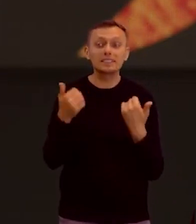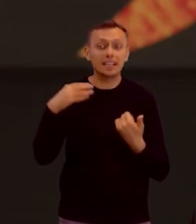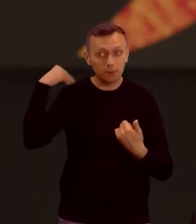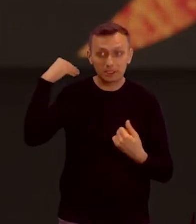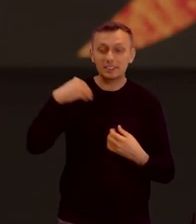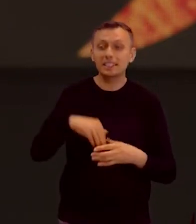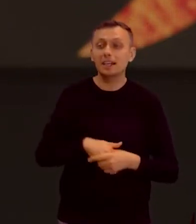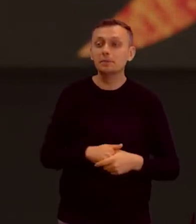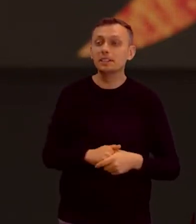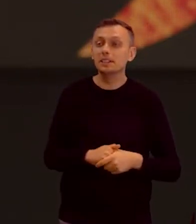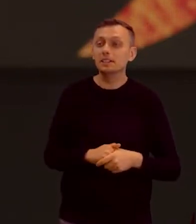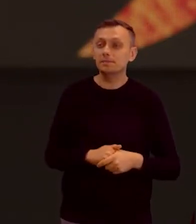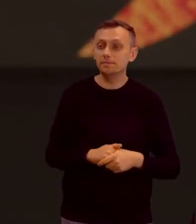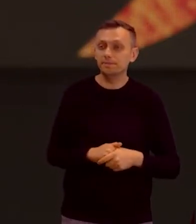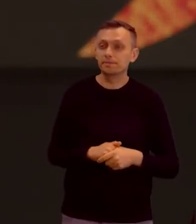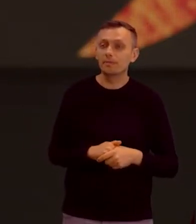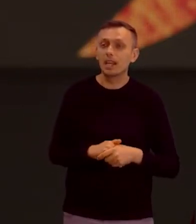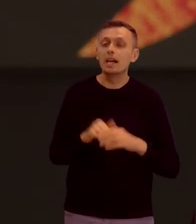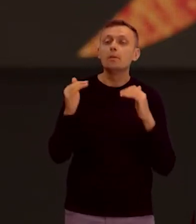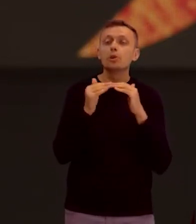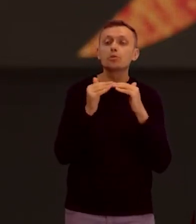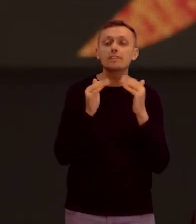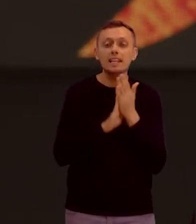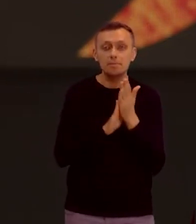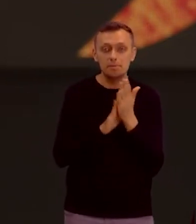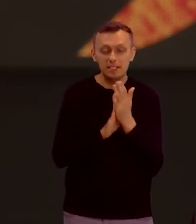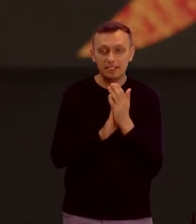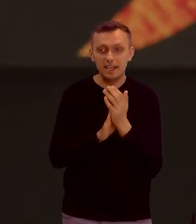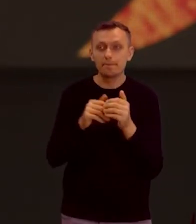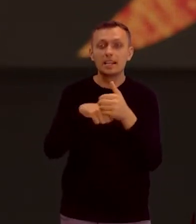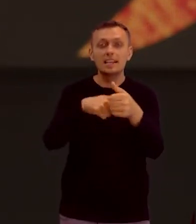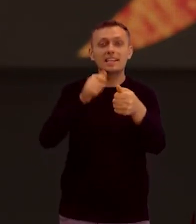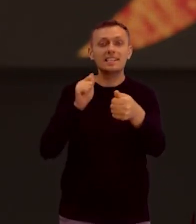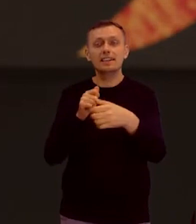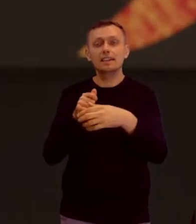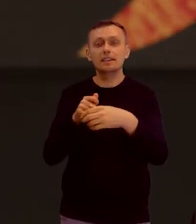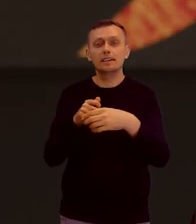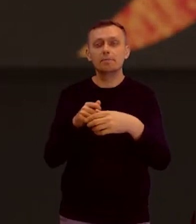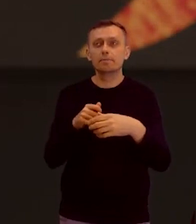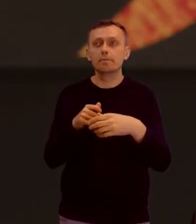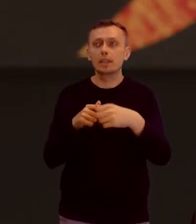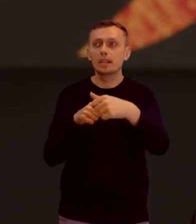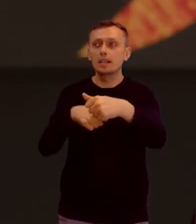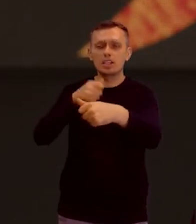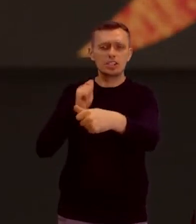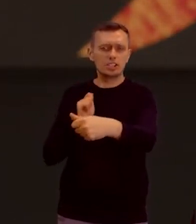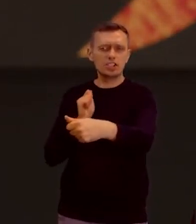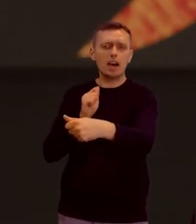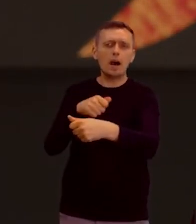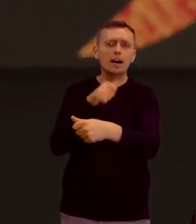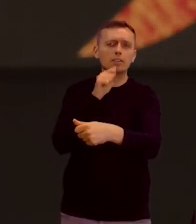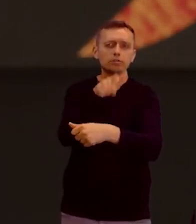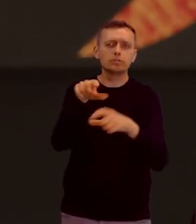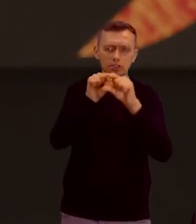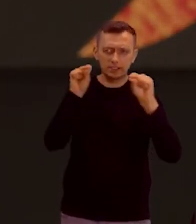Strzała musi być dobrze naostrzona. Musimy więc w odpowiedni sposób kształtować nasze dzieci.